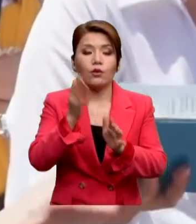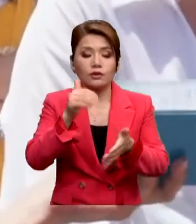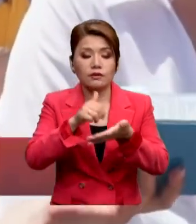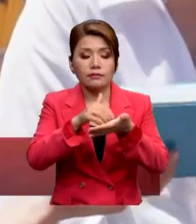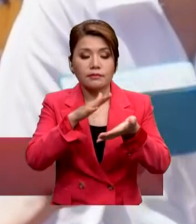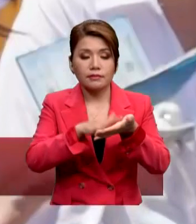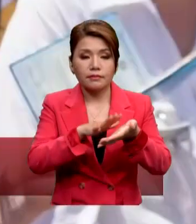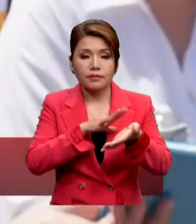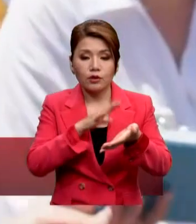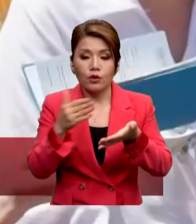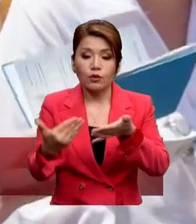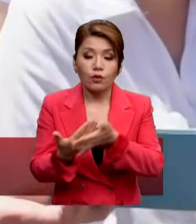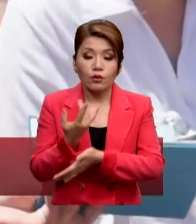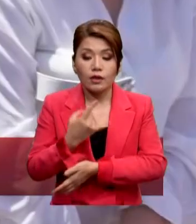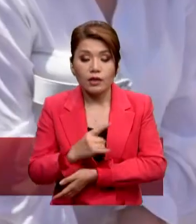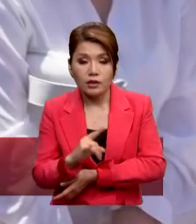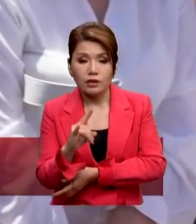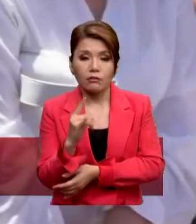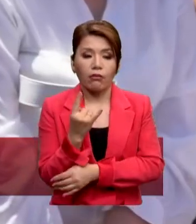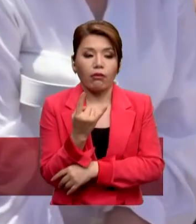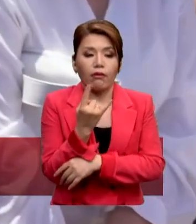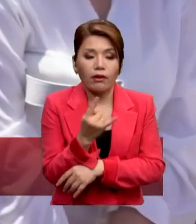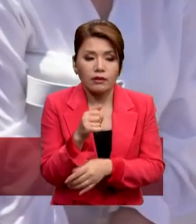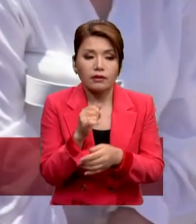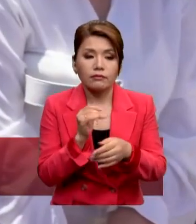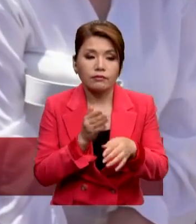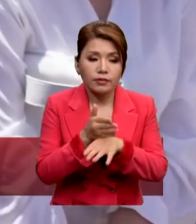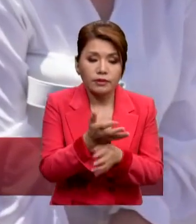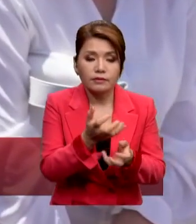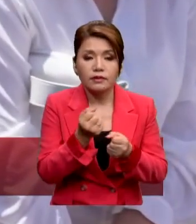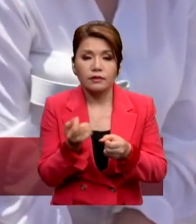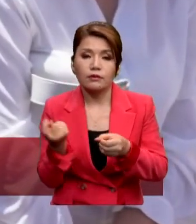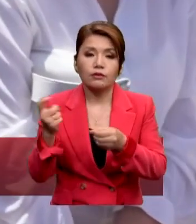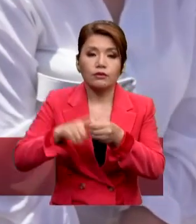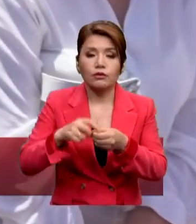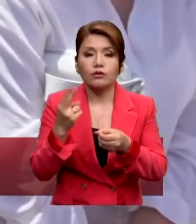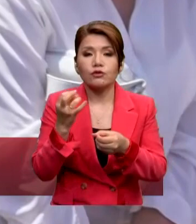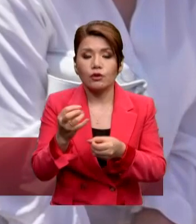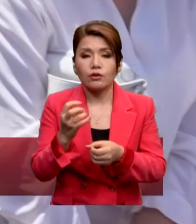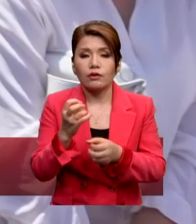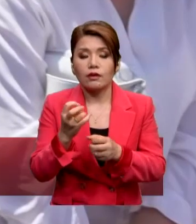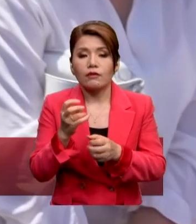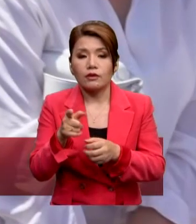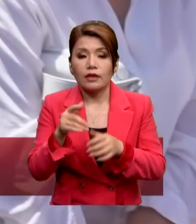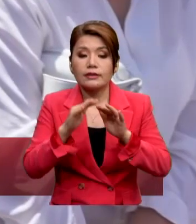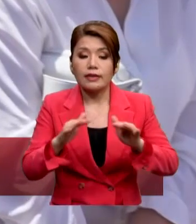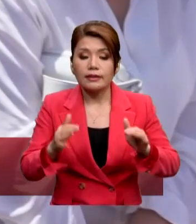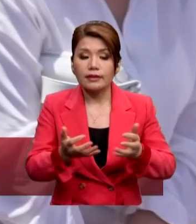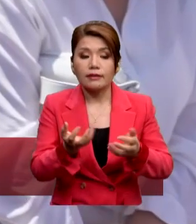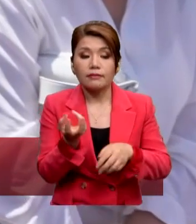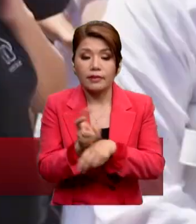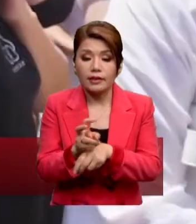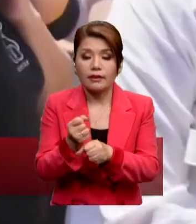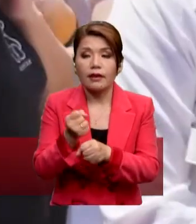бері навороженныйлармен тұр, кіре алмайды. Тіркелу не проблема, ол сонда барып тіркелеміз. Бірақ сол садикке бару үшін направление алу